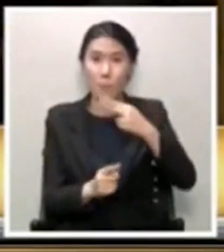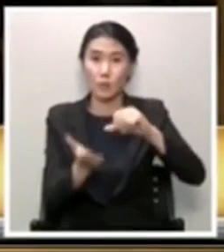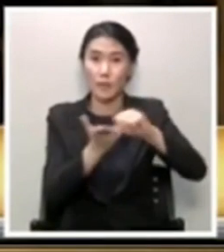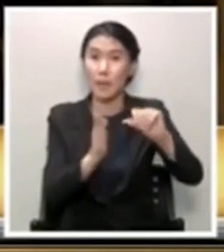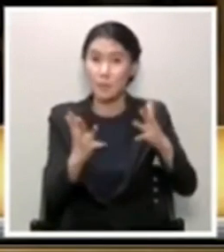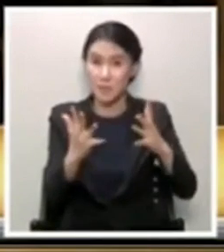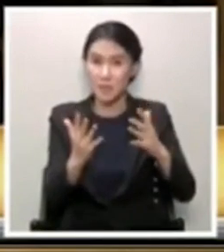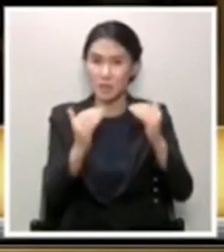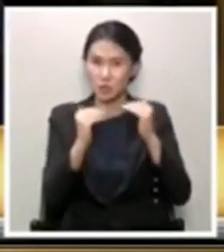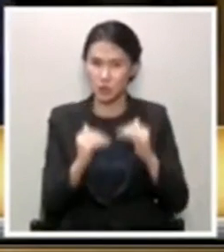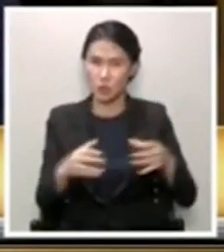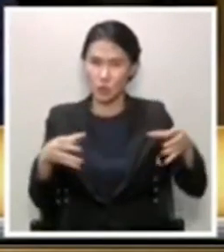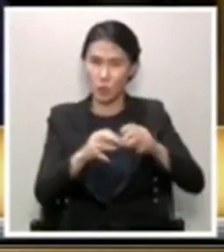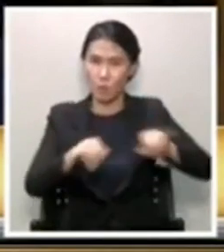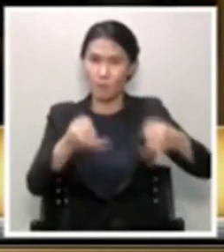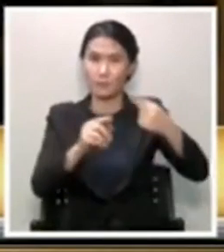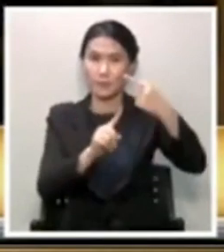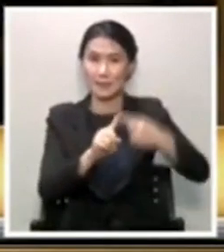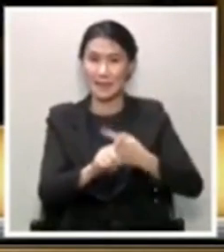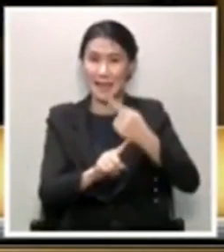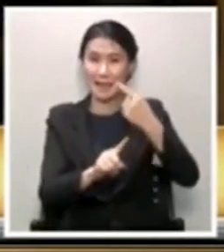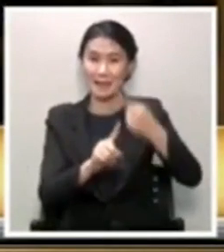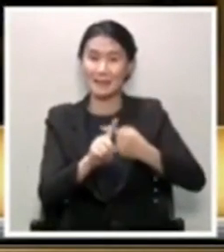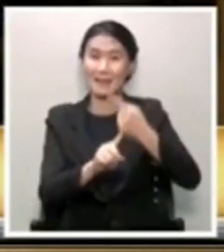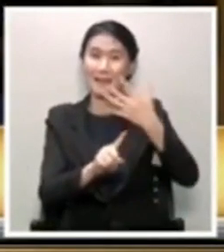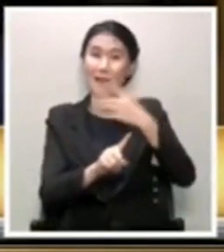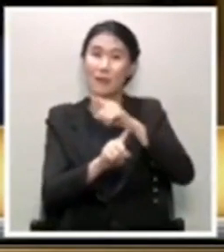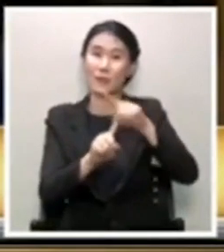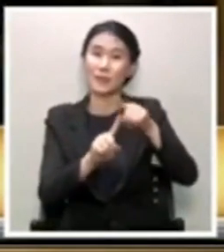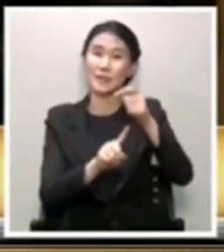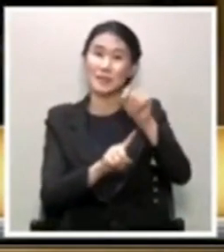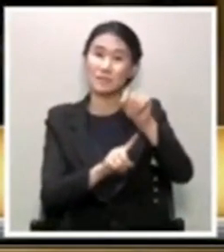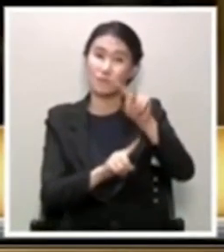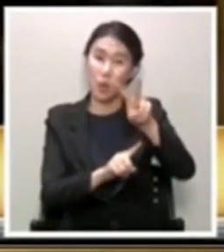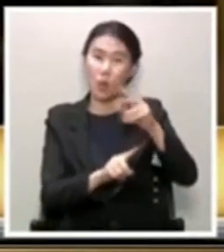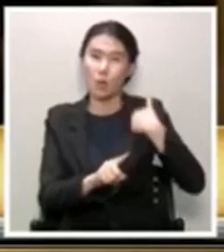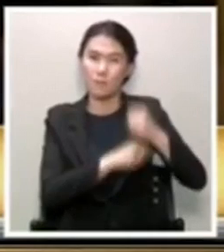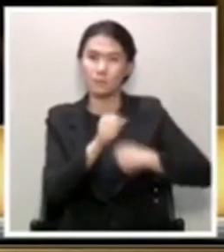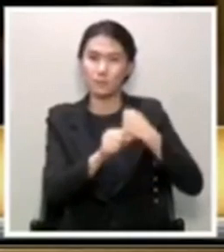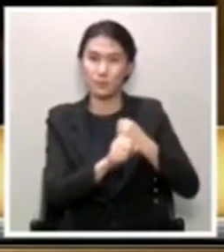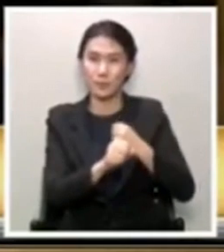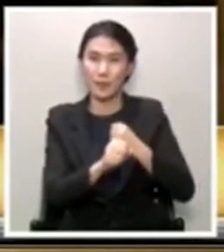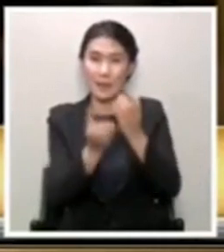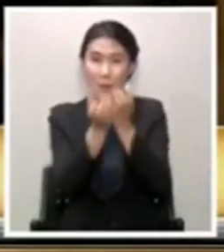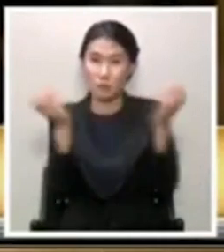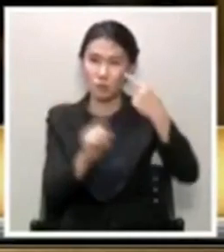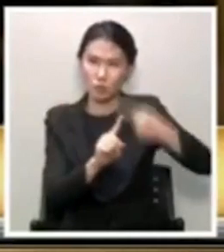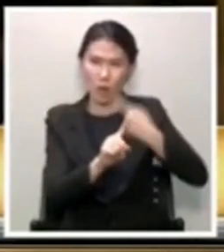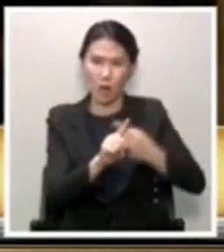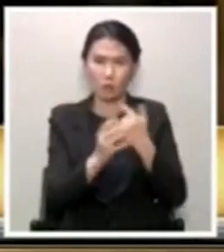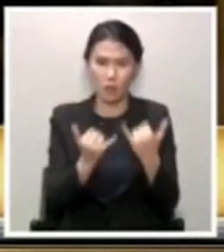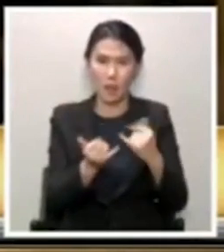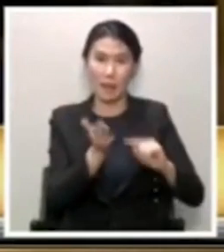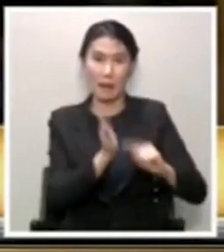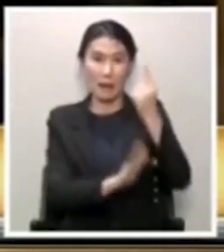ระทั่งครับรัฐประหาร22พฤษภาคม57แล้วทำรัฐธรรมนูญชั่วคราวปี57ขึ้นมาครับไอ้นี่แหละครับครั้งนี้เป็นครั้งแรก